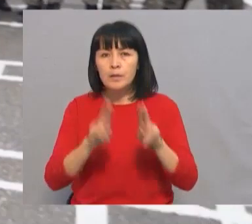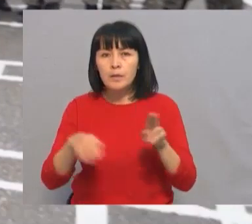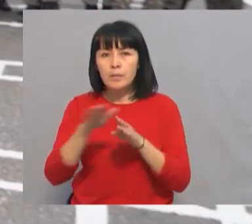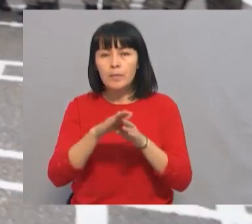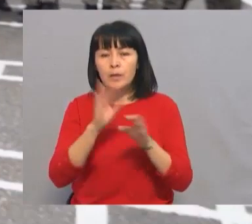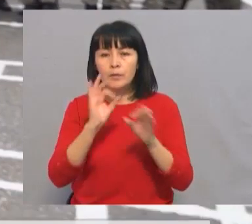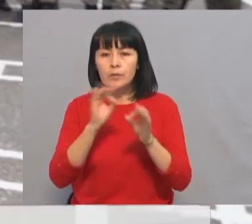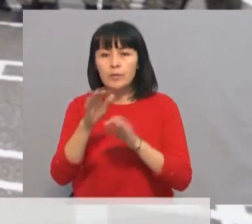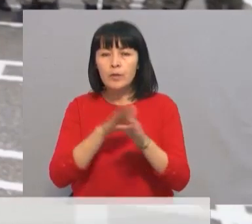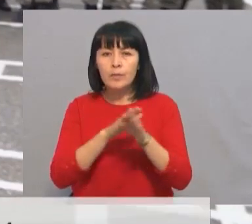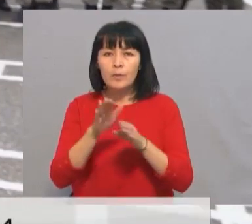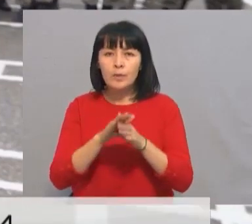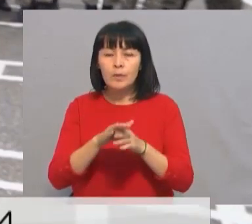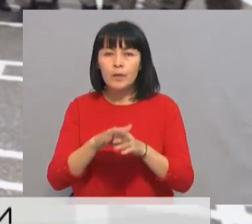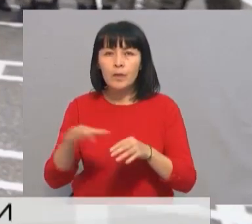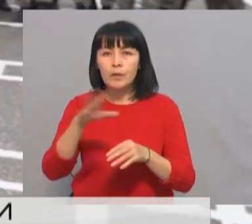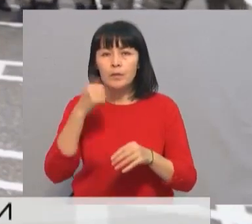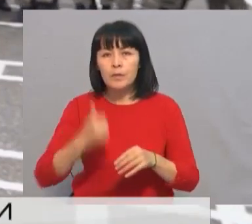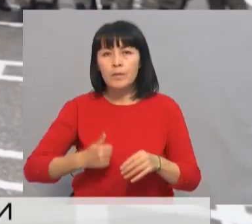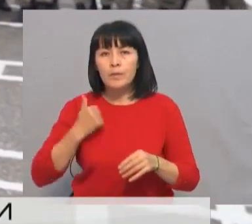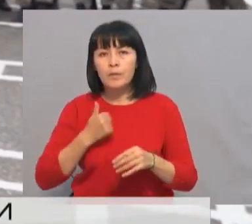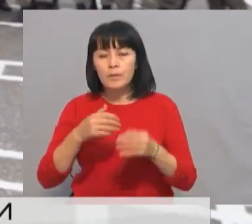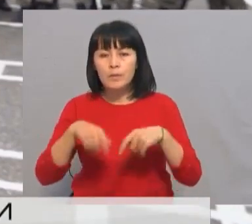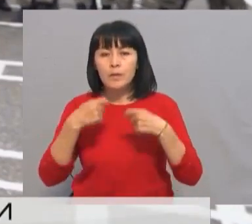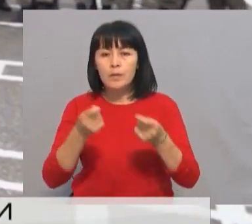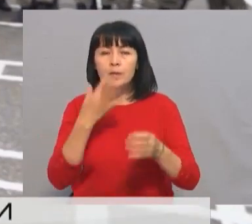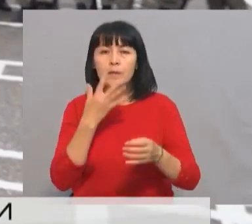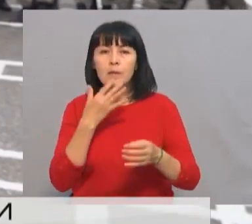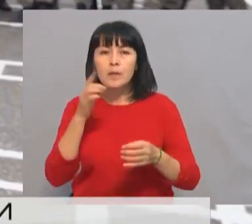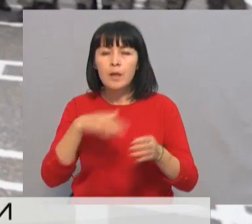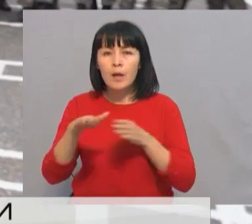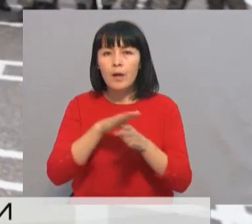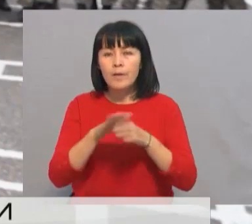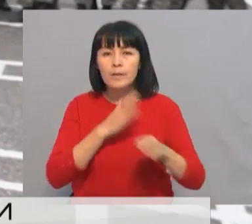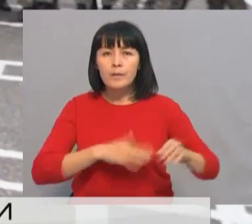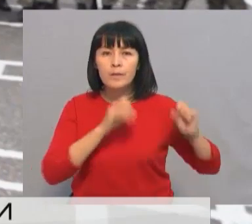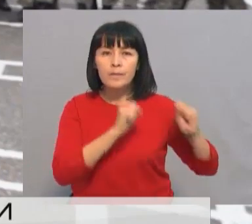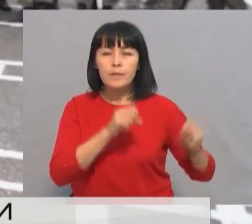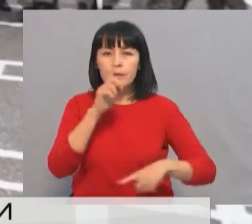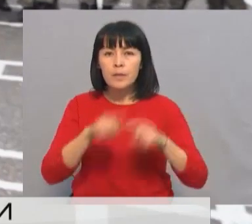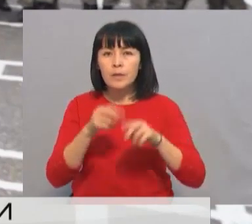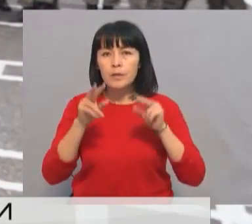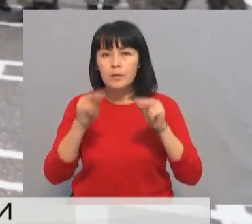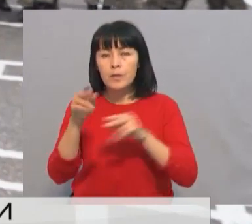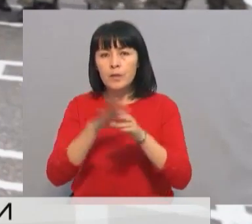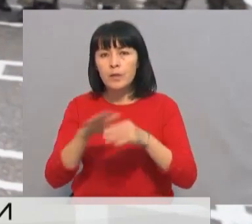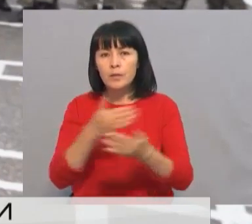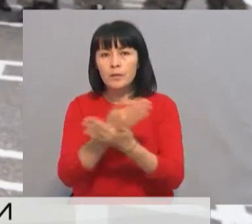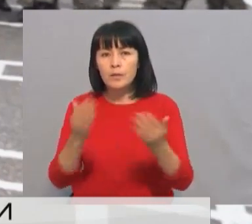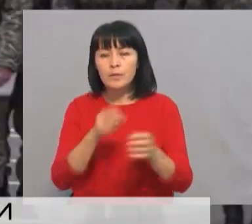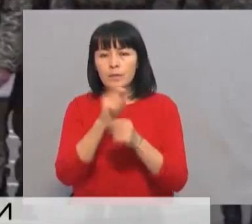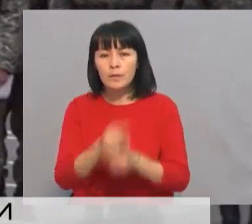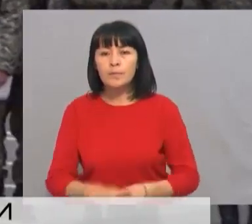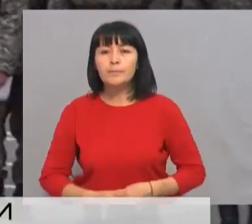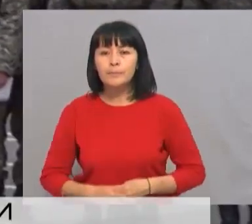частью служебно-боевые задачи. Вы внесли достойный вклад в обеспечение национальной и общественной безопасности Родины. С честью выполняли все возложенные